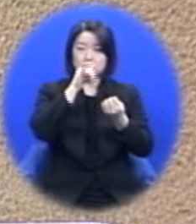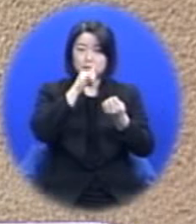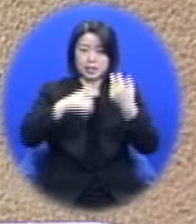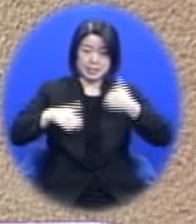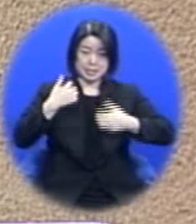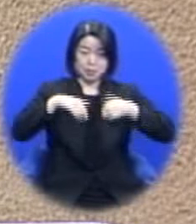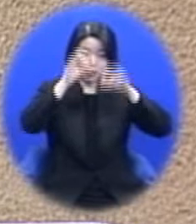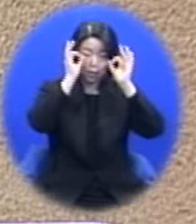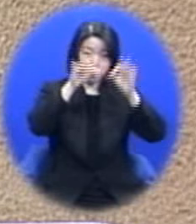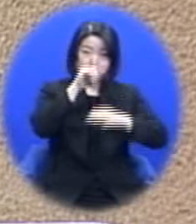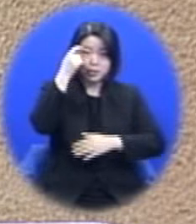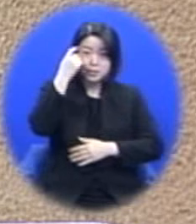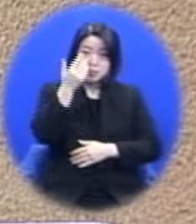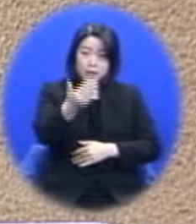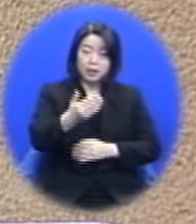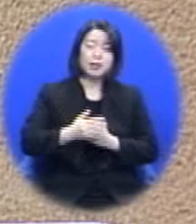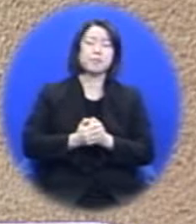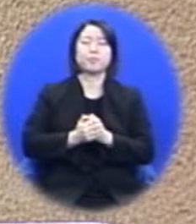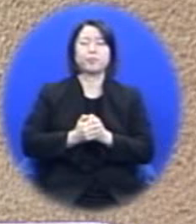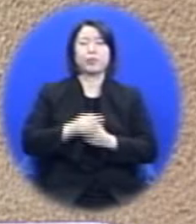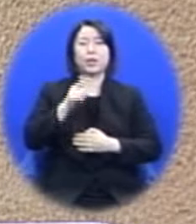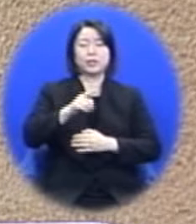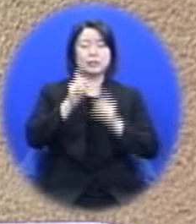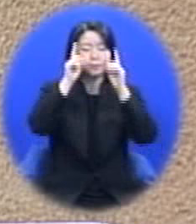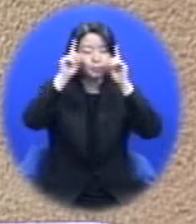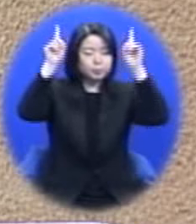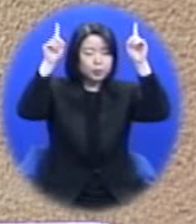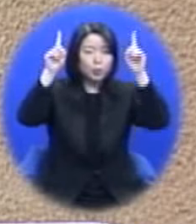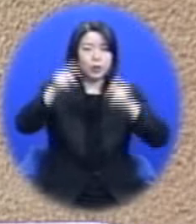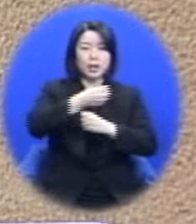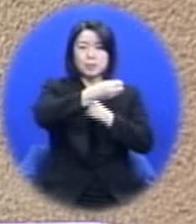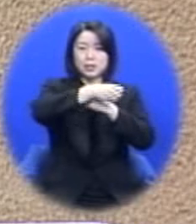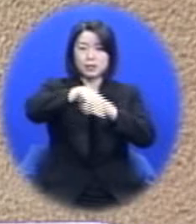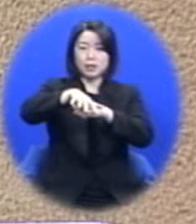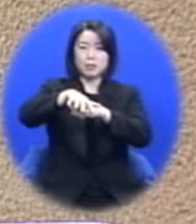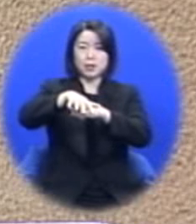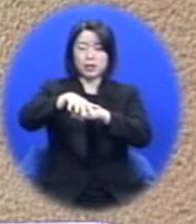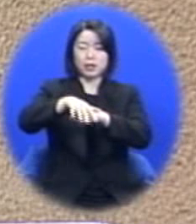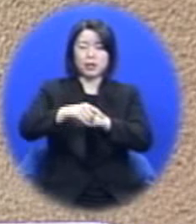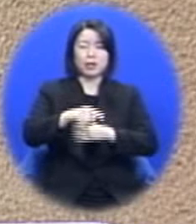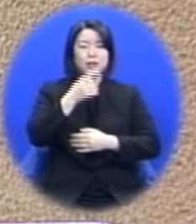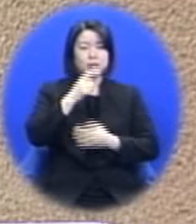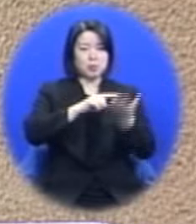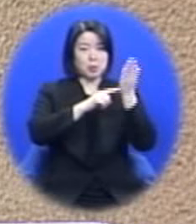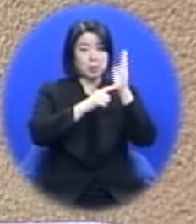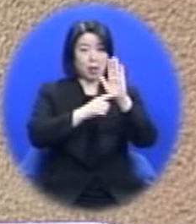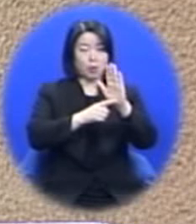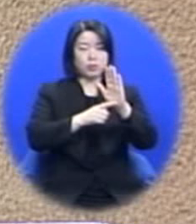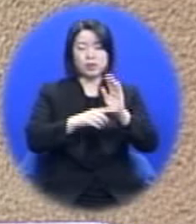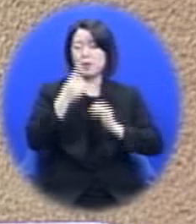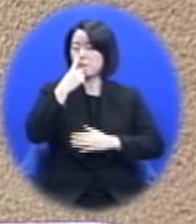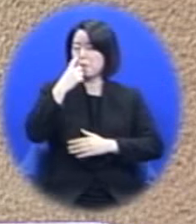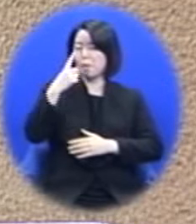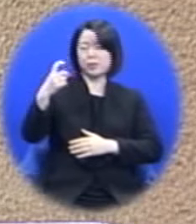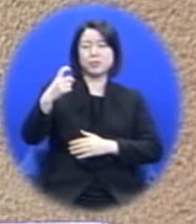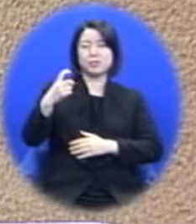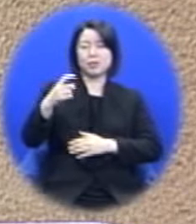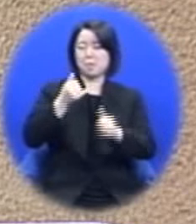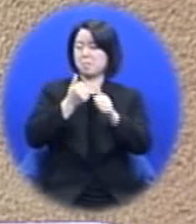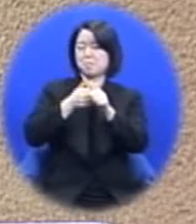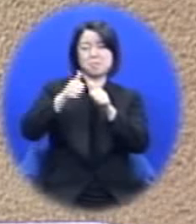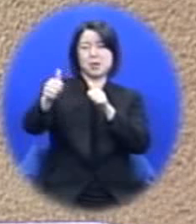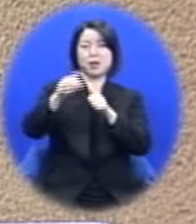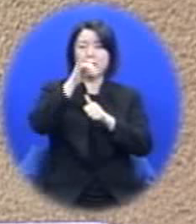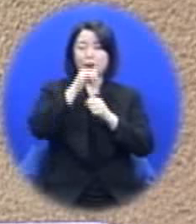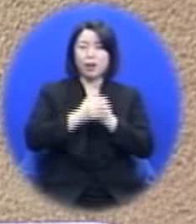계세요? 그 도깨비라는 드라마에 도깨비가 나오는데 멋있어요. 잘생겼어요.